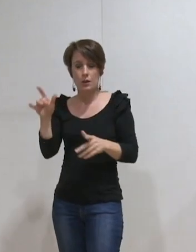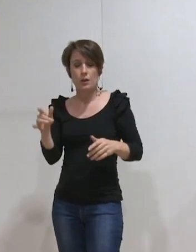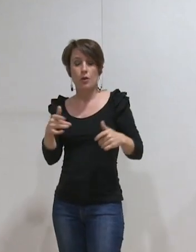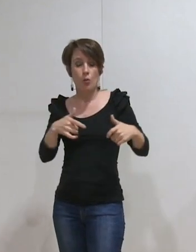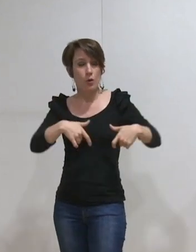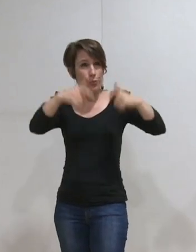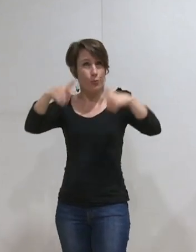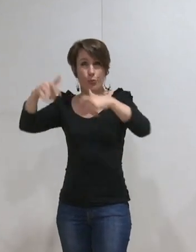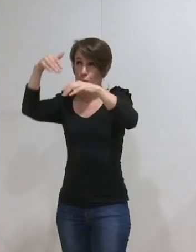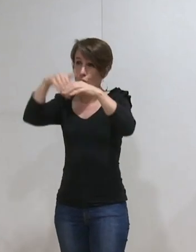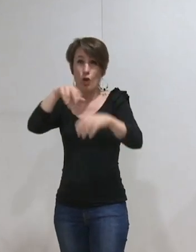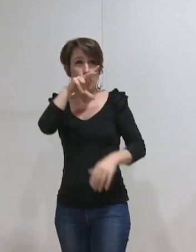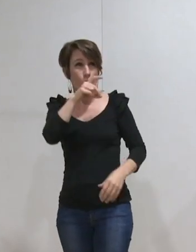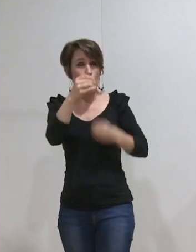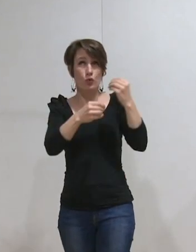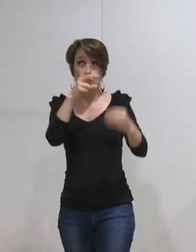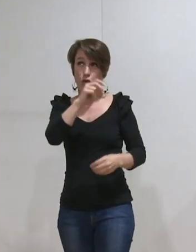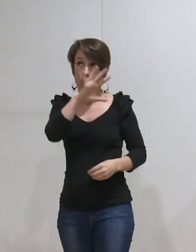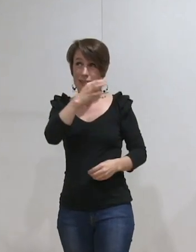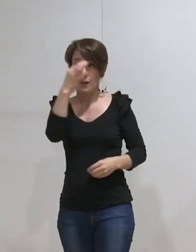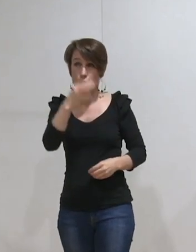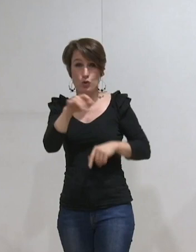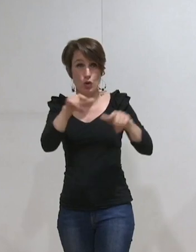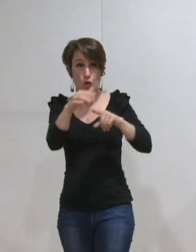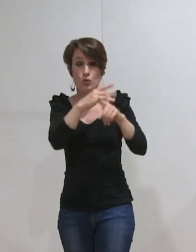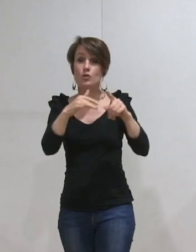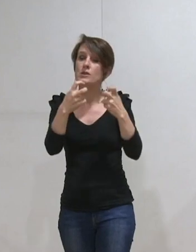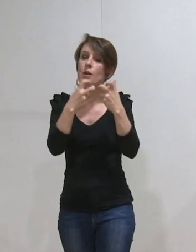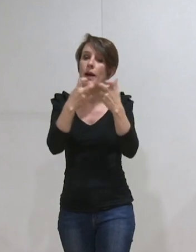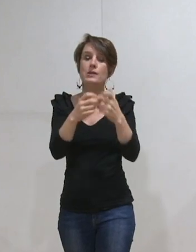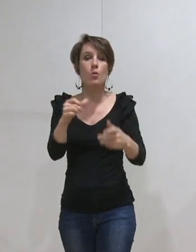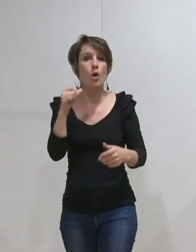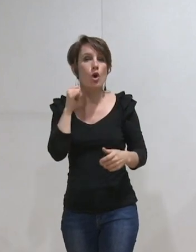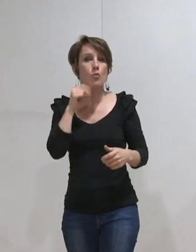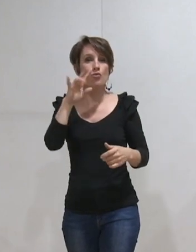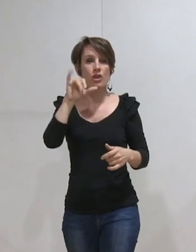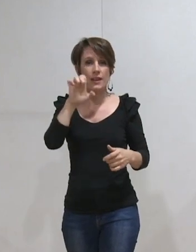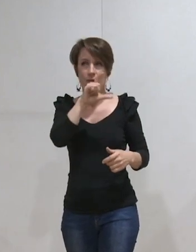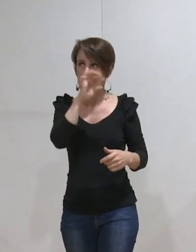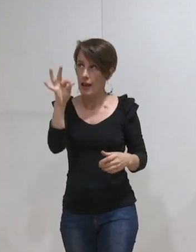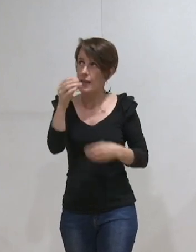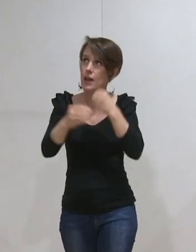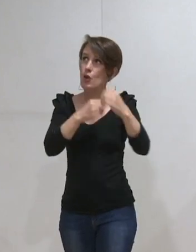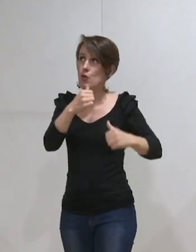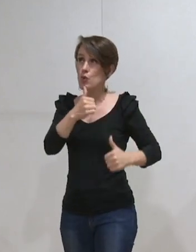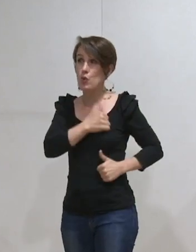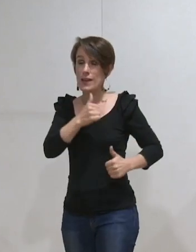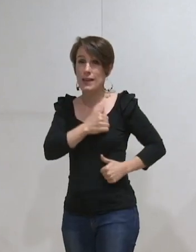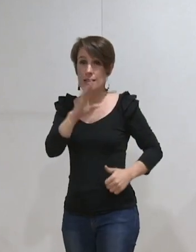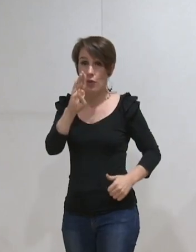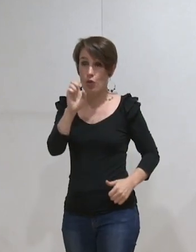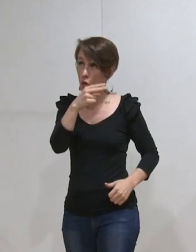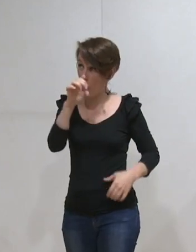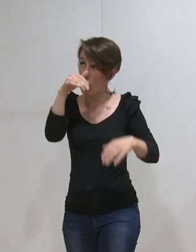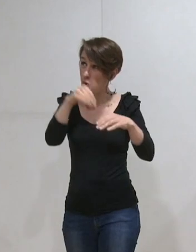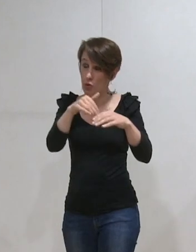sociaux et dans on peut sur lesquels on peut commencer à avoir un petit peu de recul je pense à bouchaill Vialet je pense à la Casan de Ba vous constaterez comme moi que ces